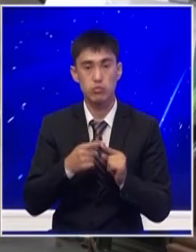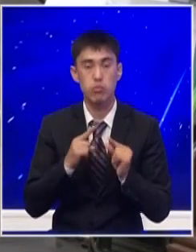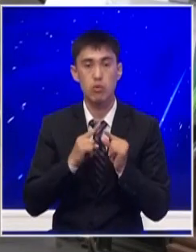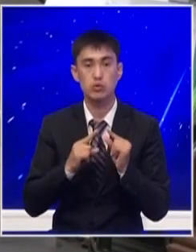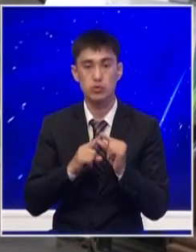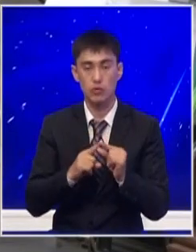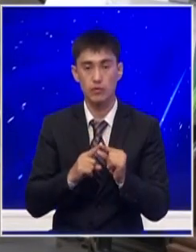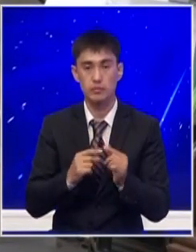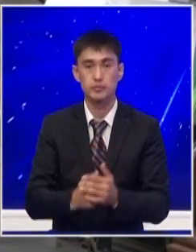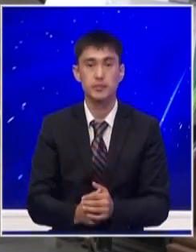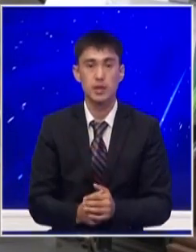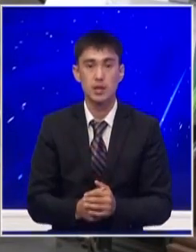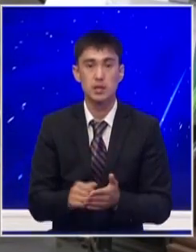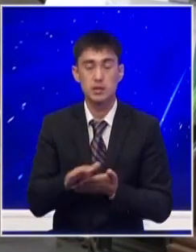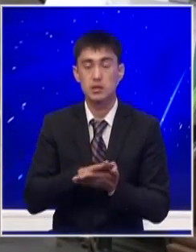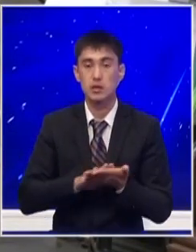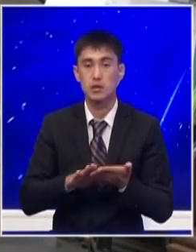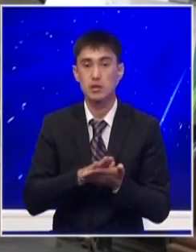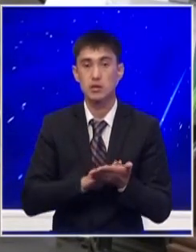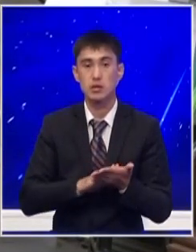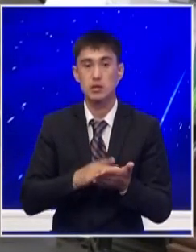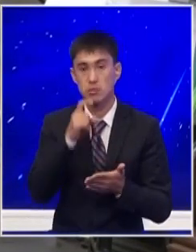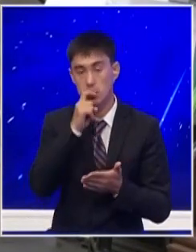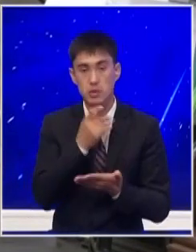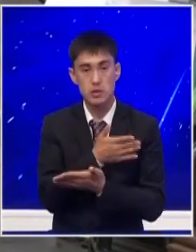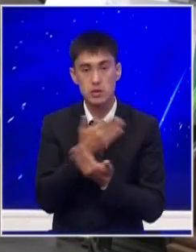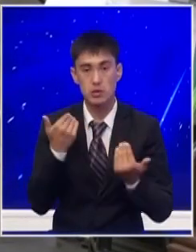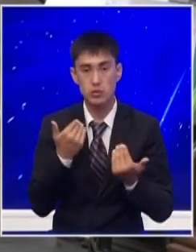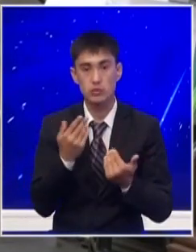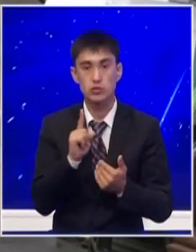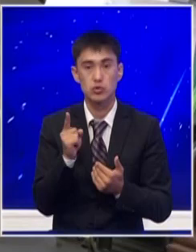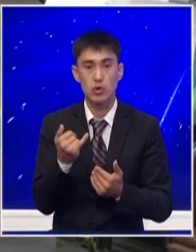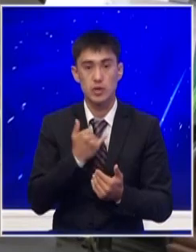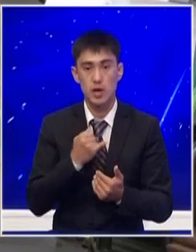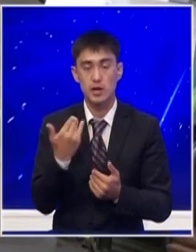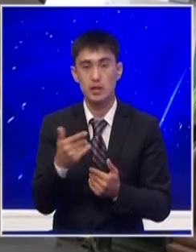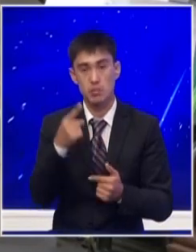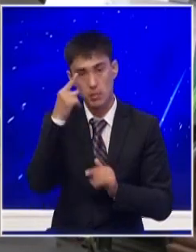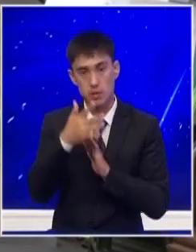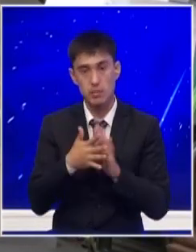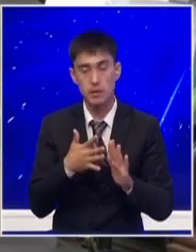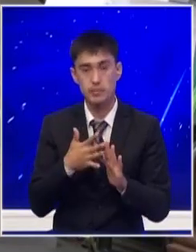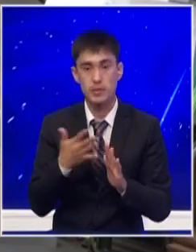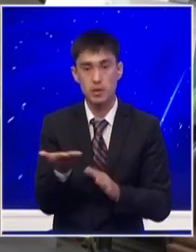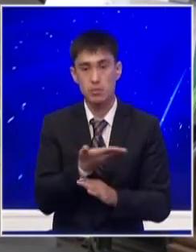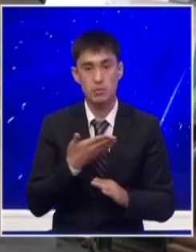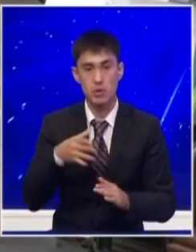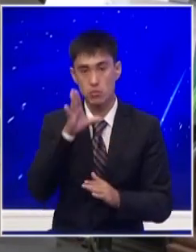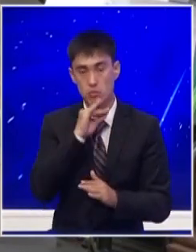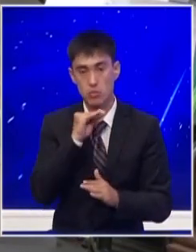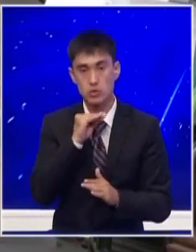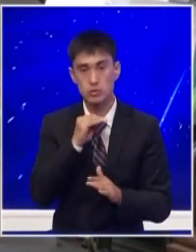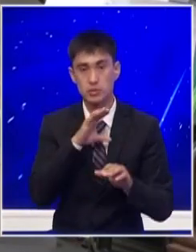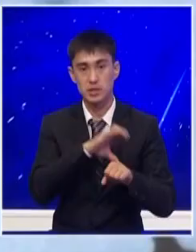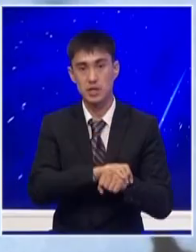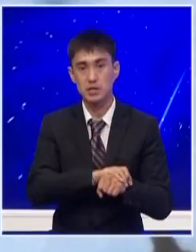полуслов. Никаких недопониманий нету. То, что и я, и она понимают, то, что мы можем